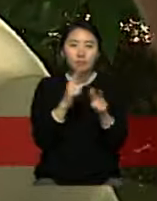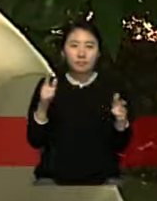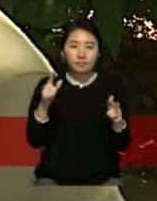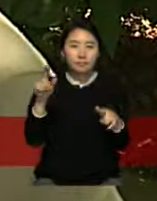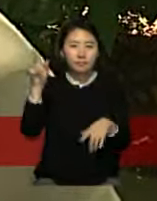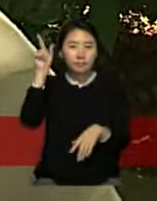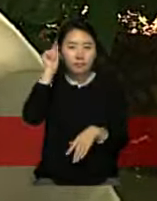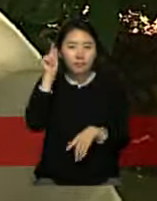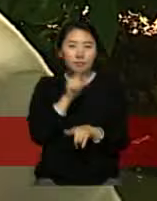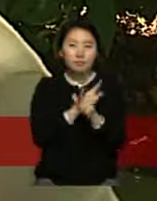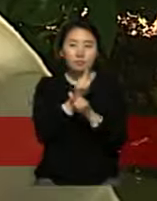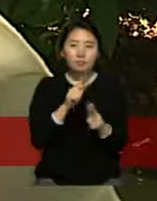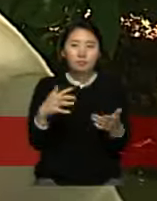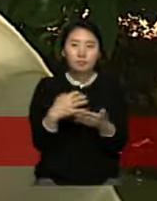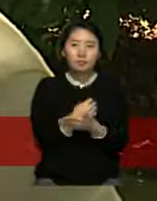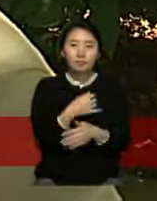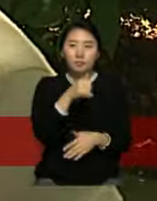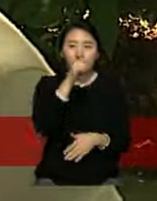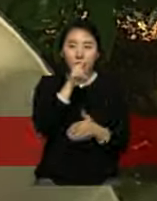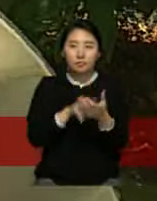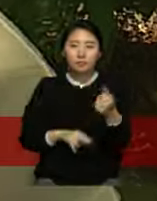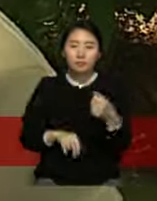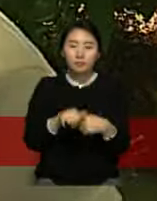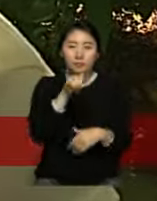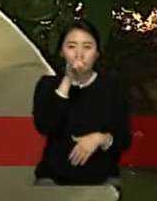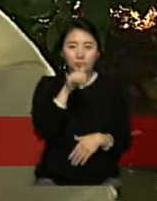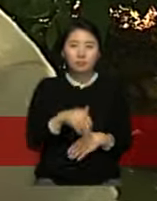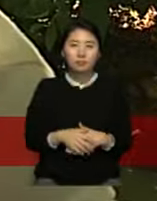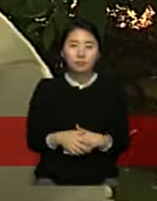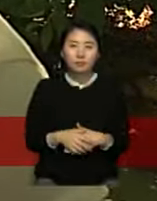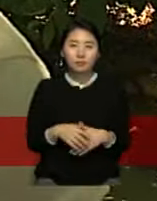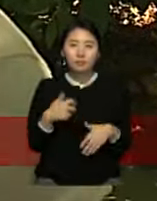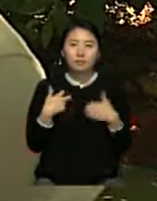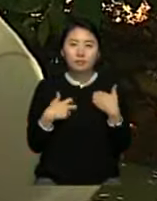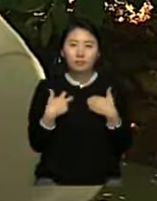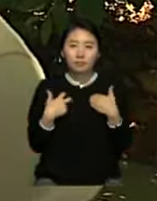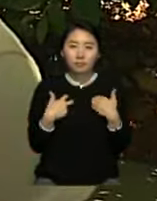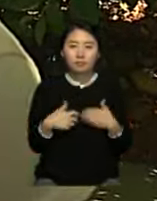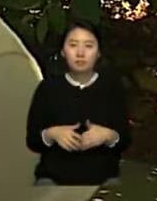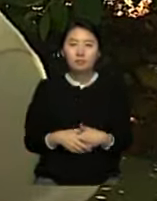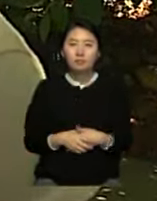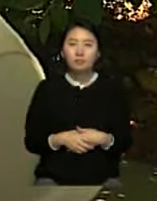핀이랑 비즈를 가져와서 팔았어요. 그냥 재밌어요.